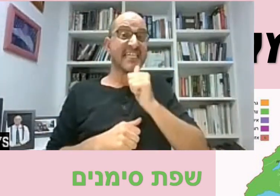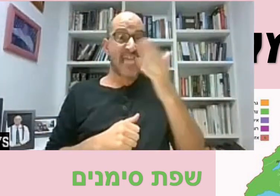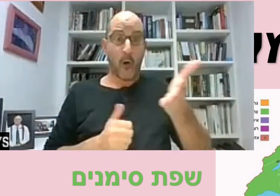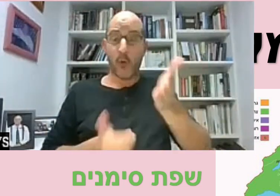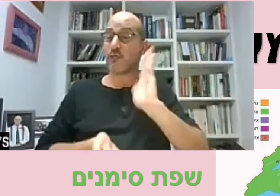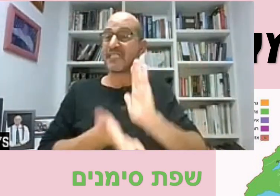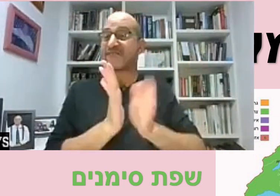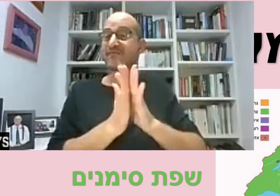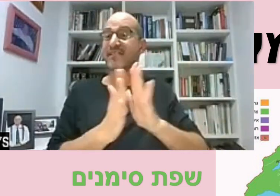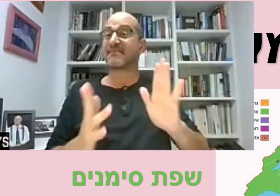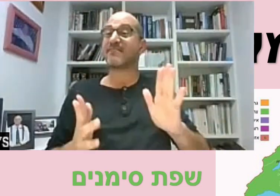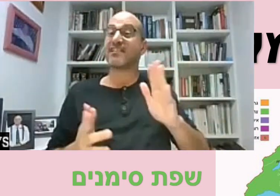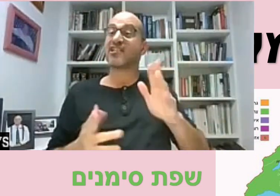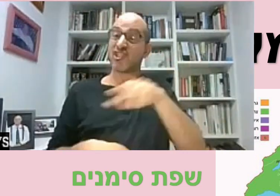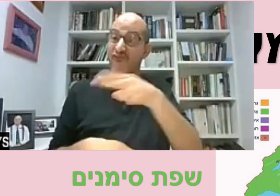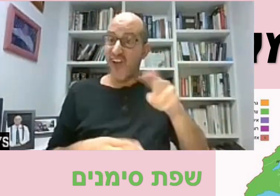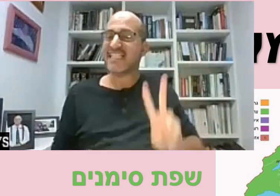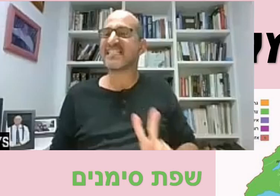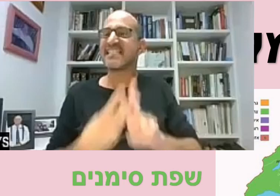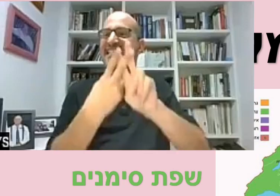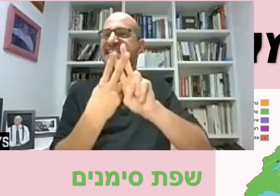שם. הירוק זה